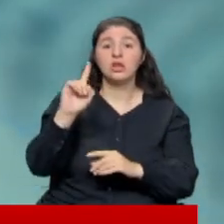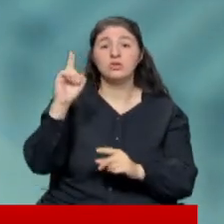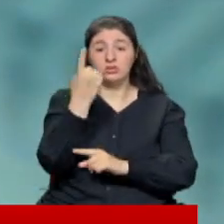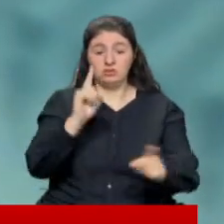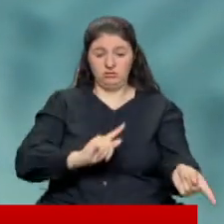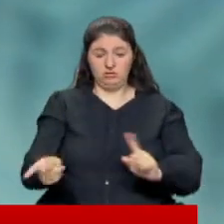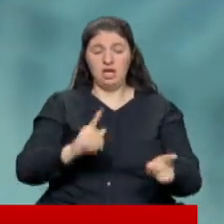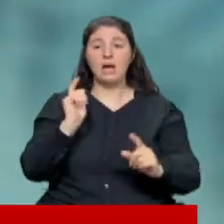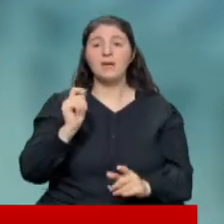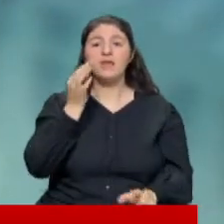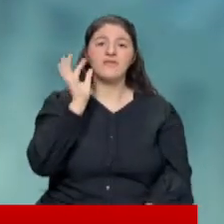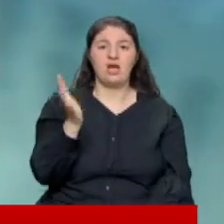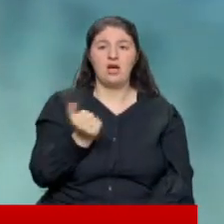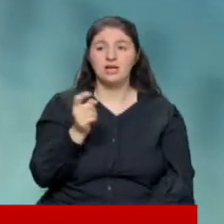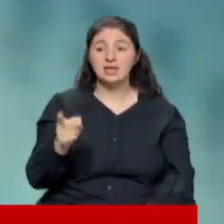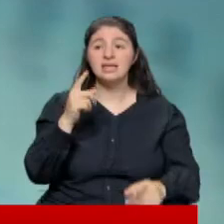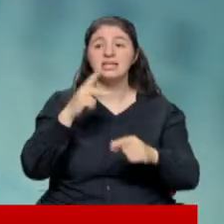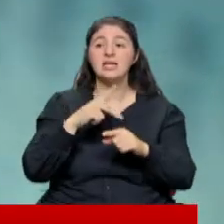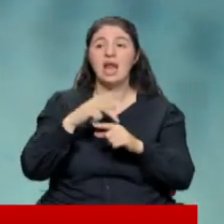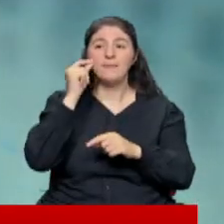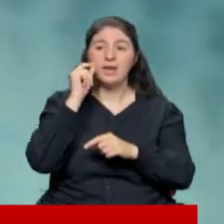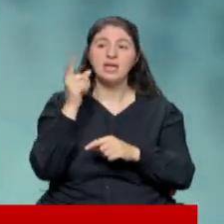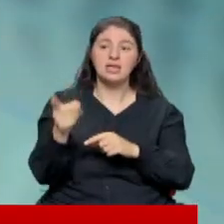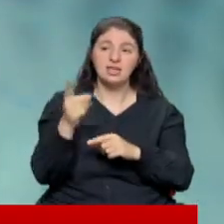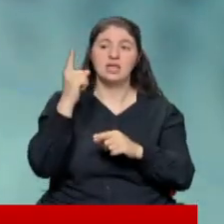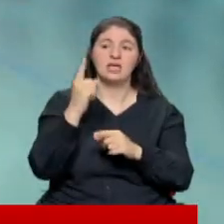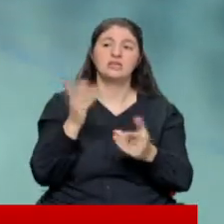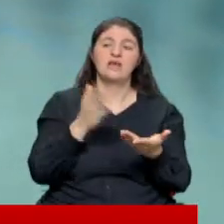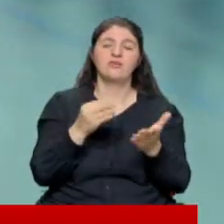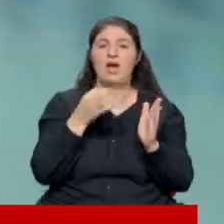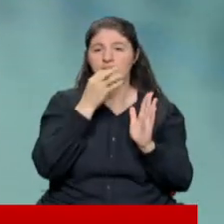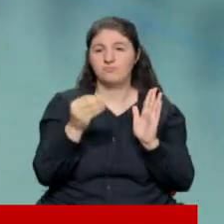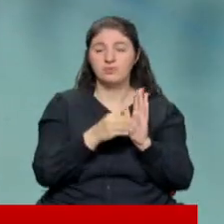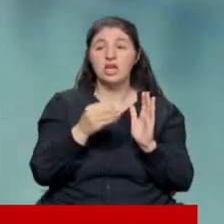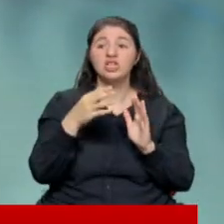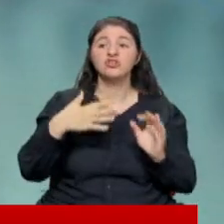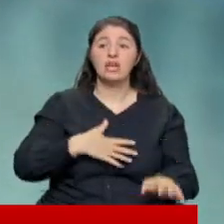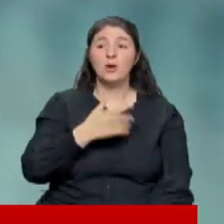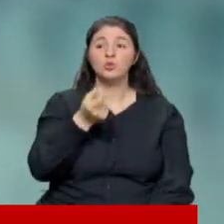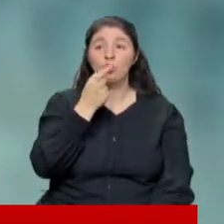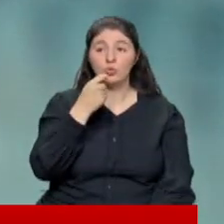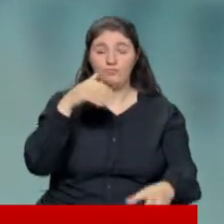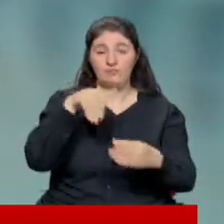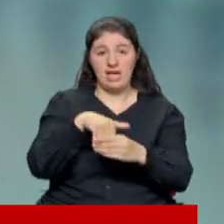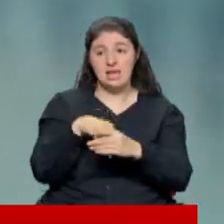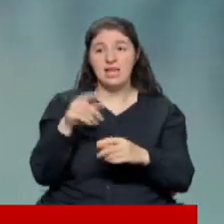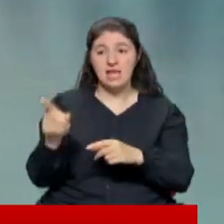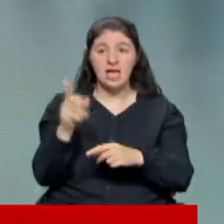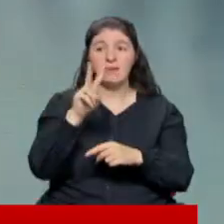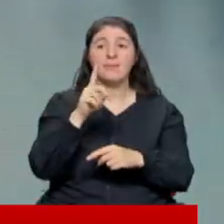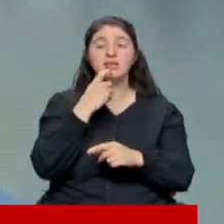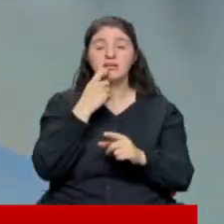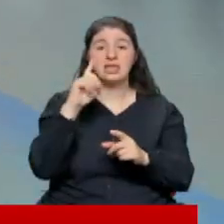deniyor. Zekeriya Albayrak'ın haberi bugün ilk sayfada yer almış. CHP Çorum Milletvekili Mehmet Tahtasız, 21